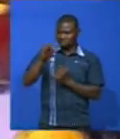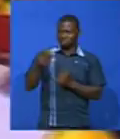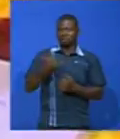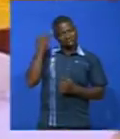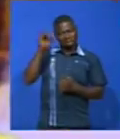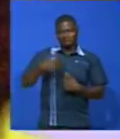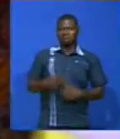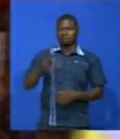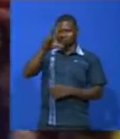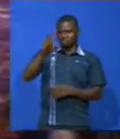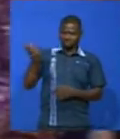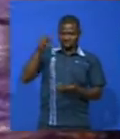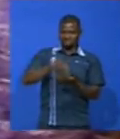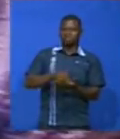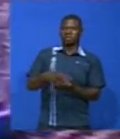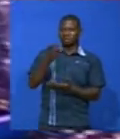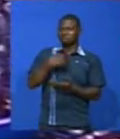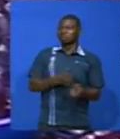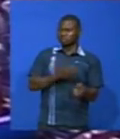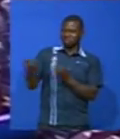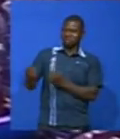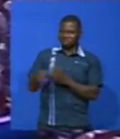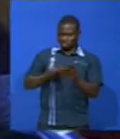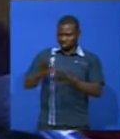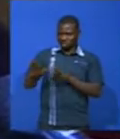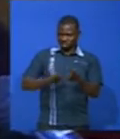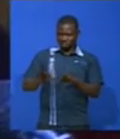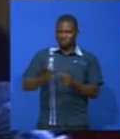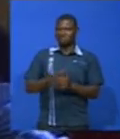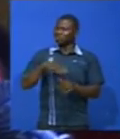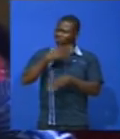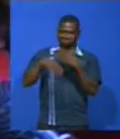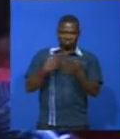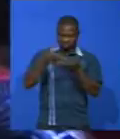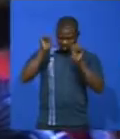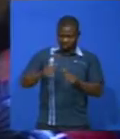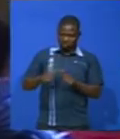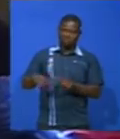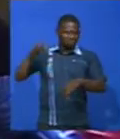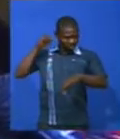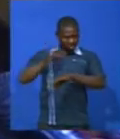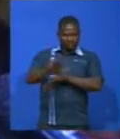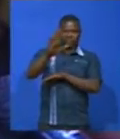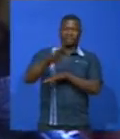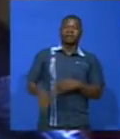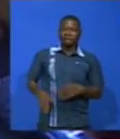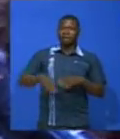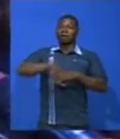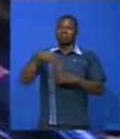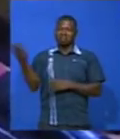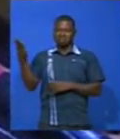L'exportable signifie tout ce qu'on peut envoyer à l'extérieur dans la sous-région. En Europe, ce qu'on peut